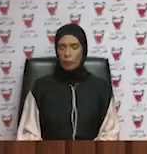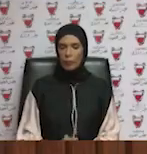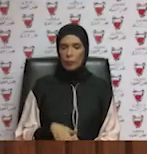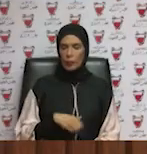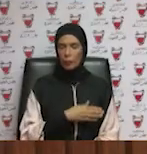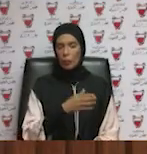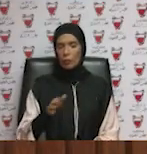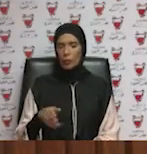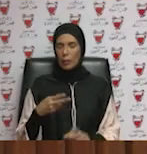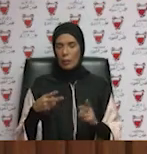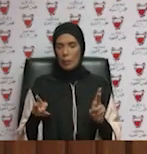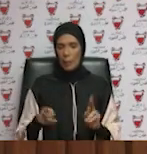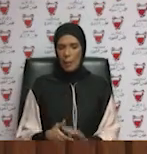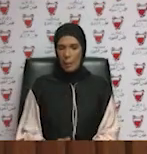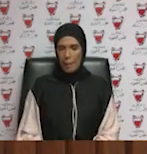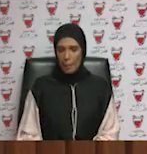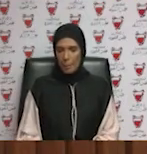أغلبية موافقة.